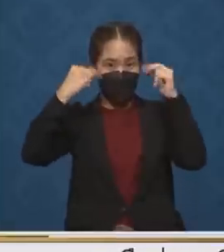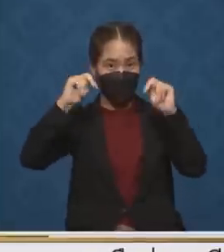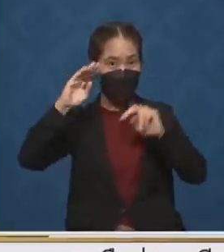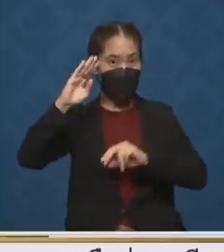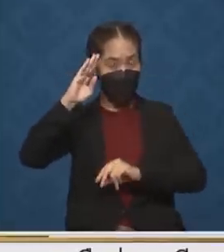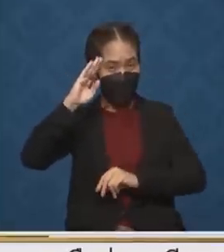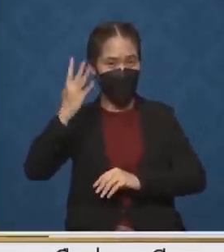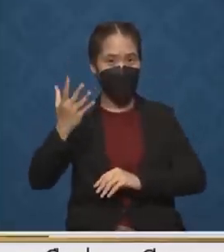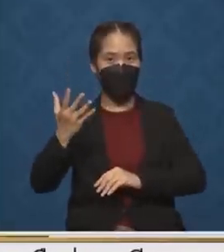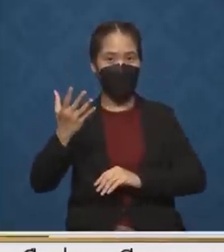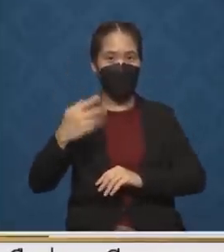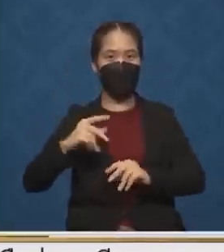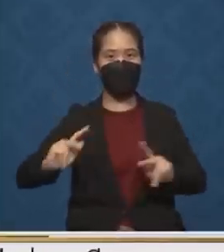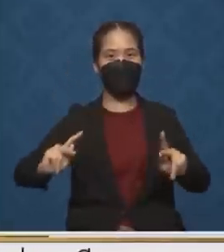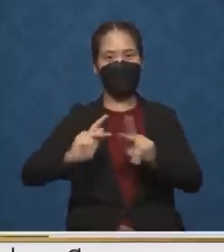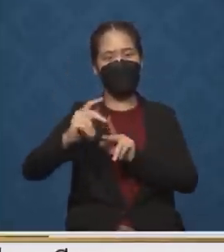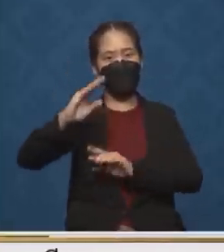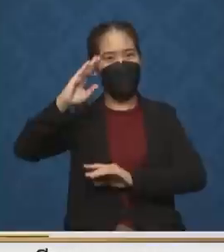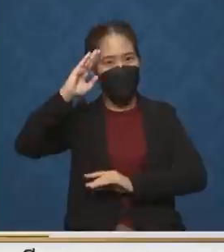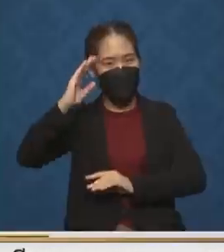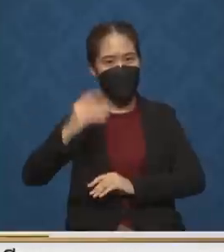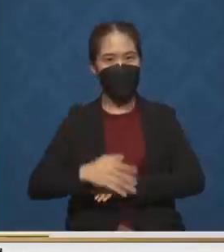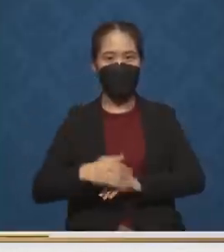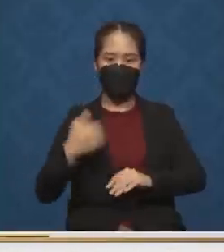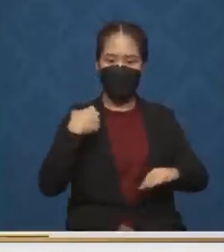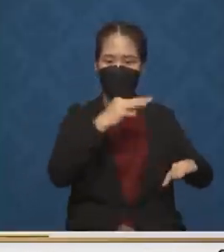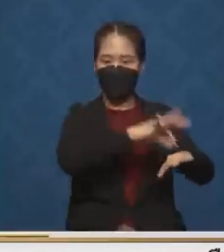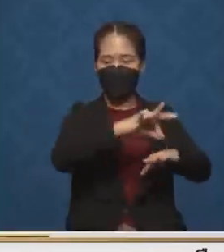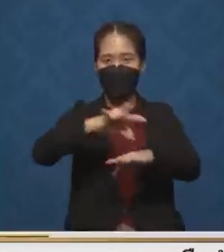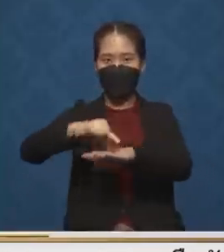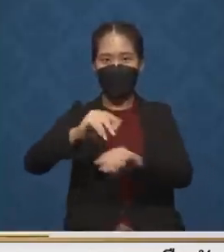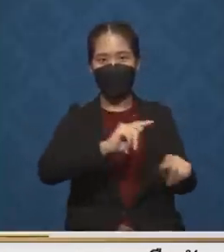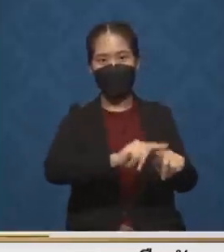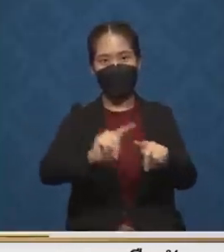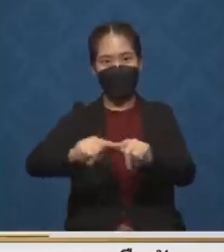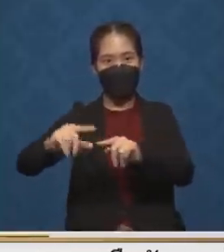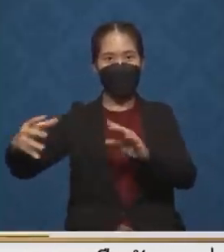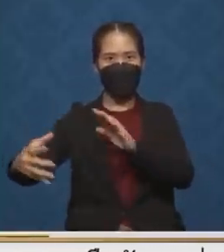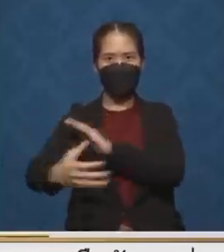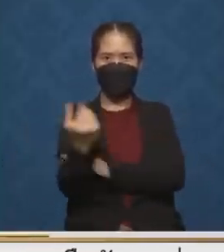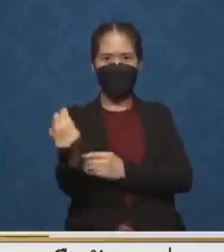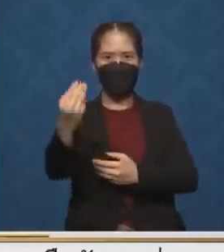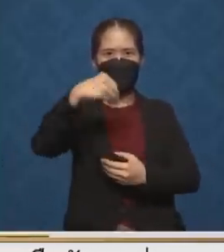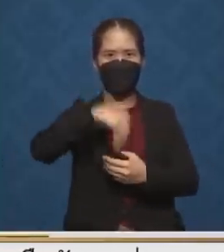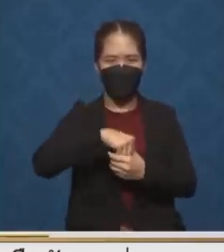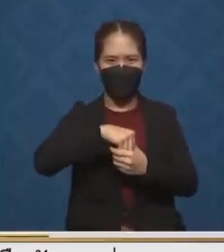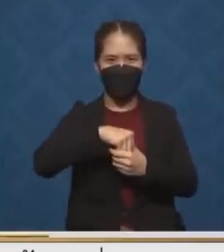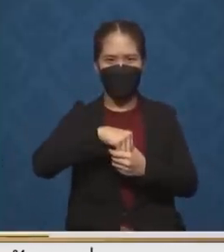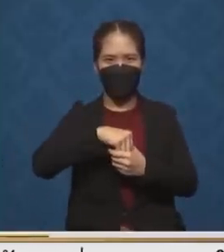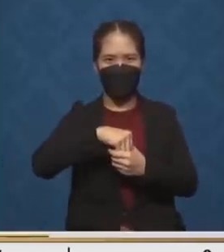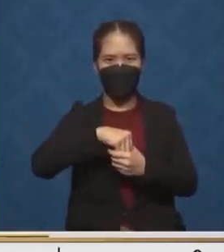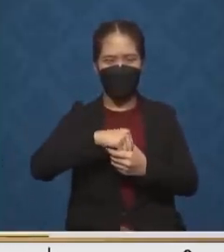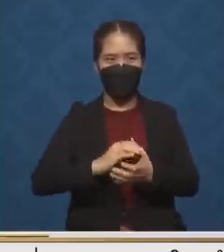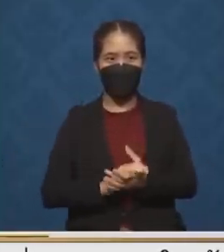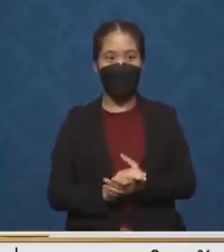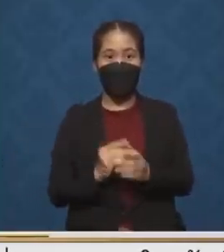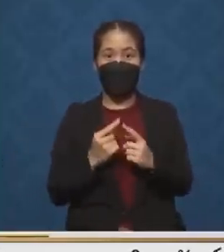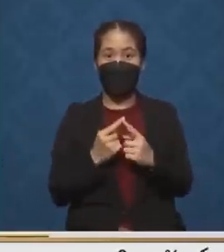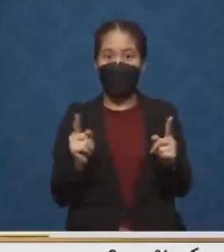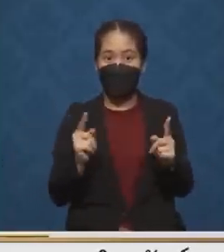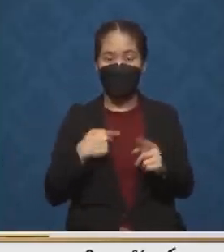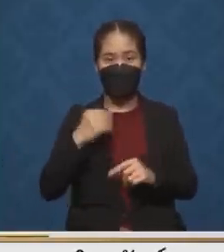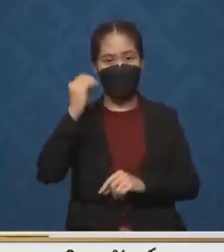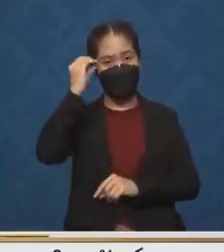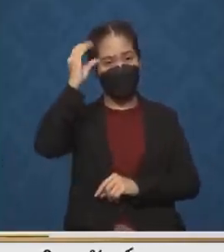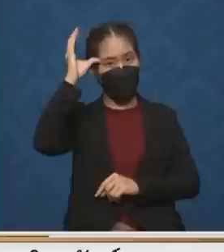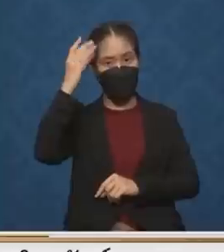bizวาการกระสวงกระลาหม และในฐานะอนๆ ที่คบคุมอำนาจใหพน้ประชาชนแต่กลบไม่มีปัญญา